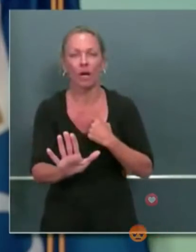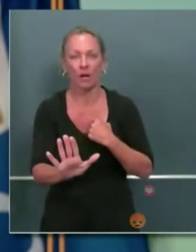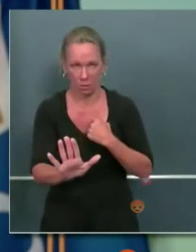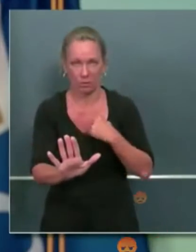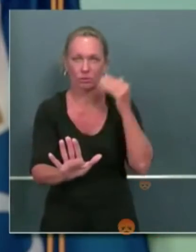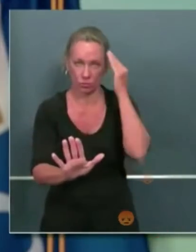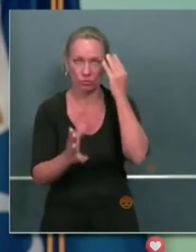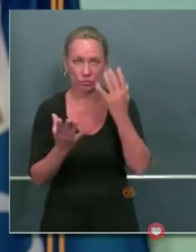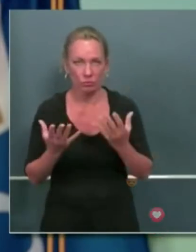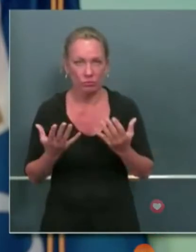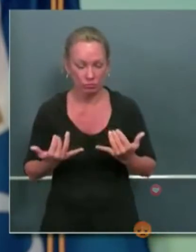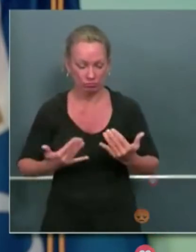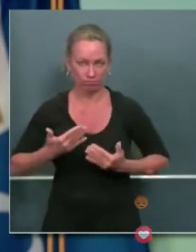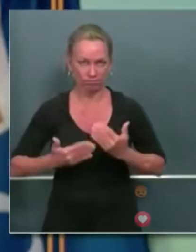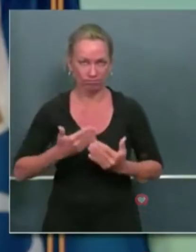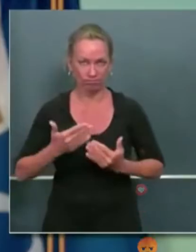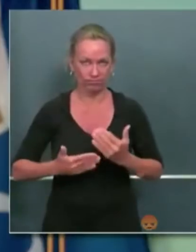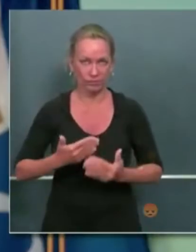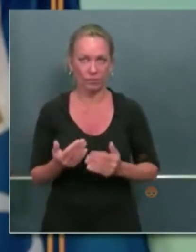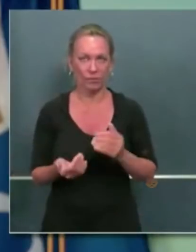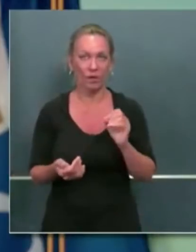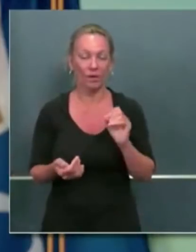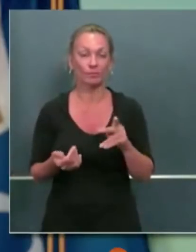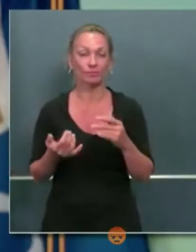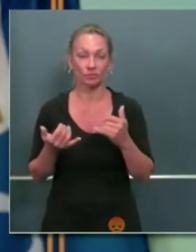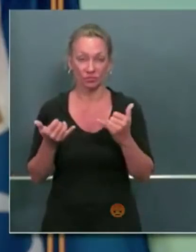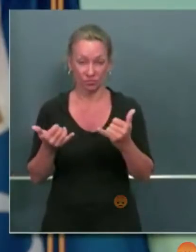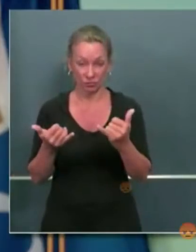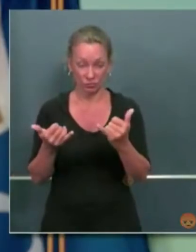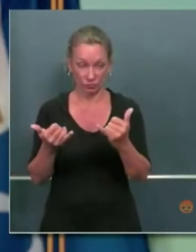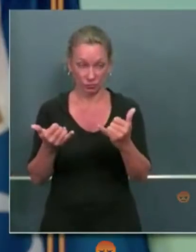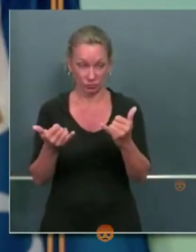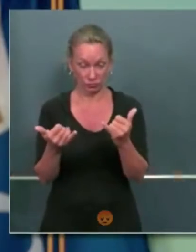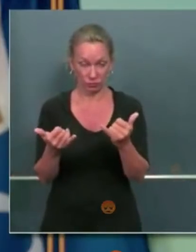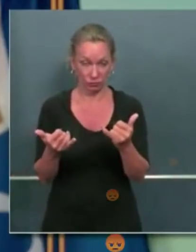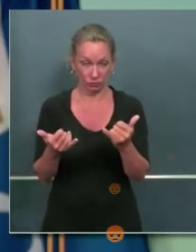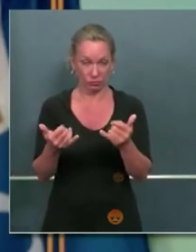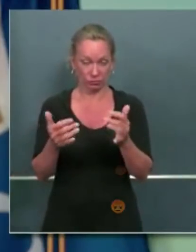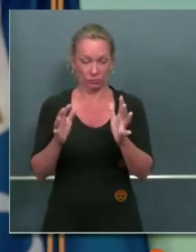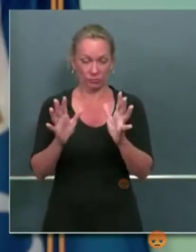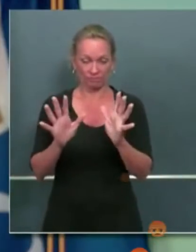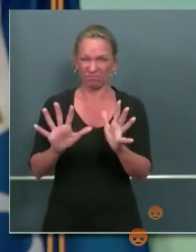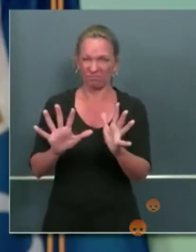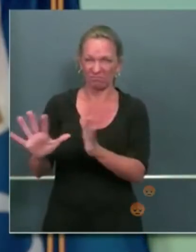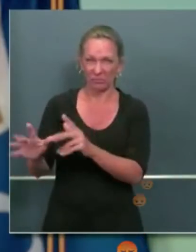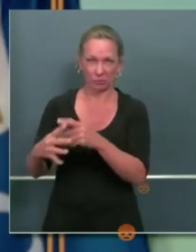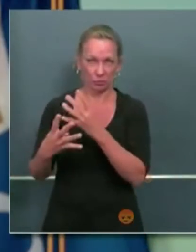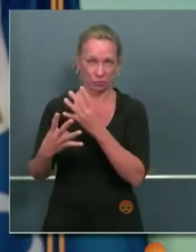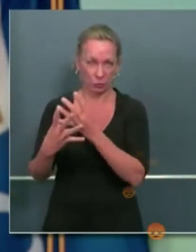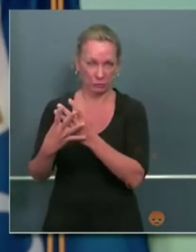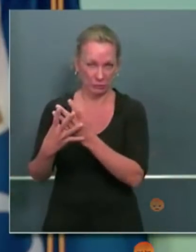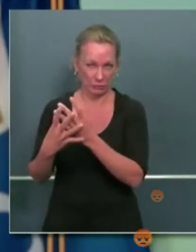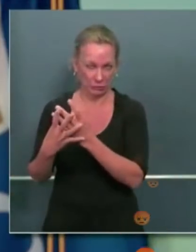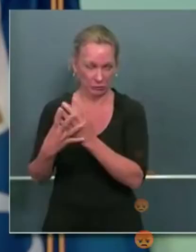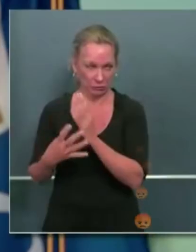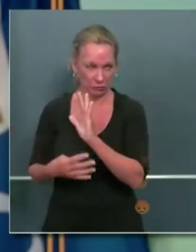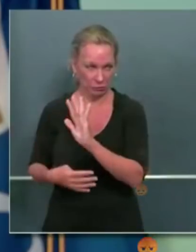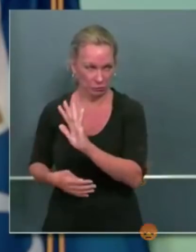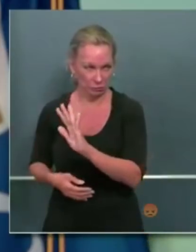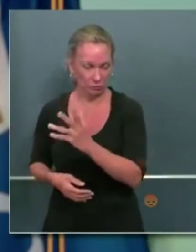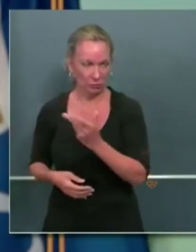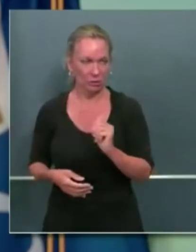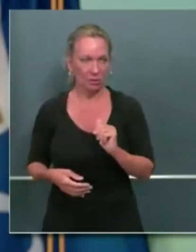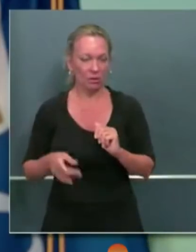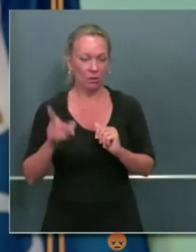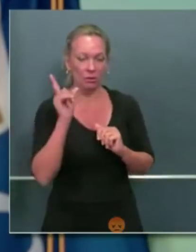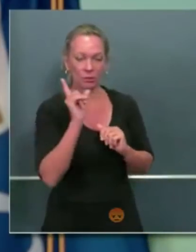đang broader nhắc overview on tới nhiều lần some là of the cải tù San progress Quentin we là một have cái cải made in tù the state and some of the concerns that tiếng ở continue to persist California. throughout the state of California.